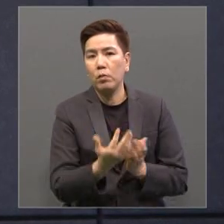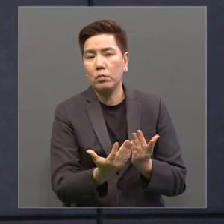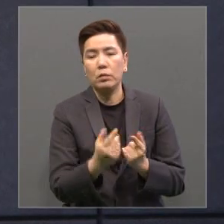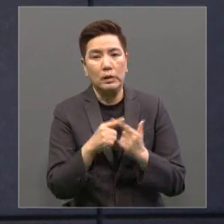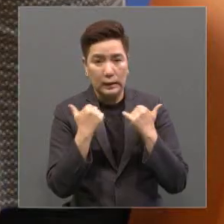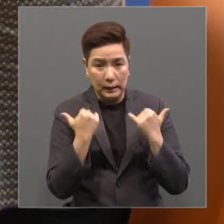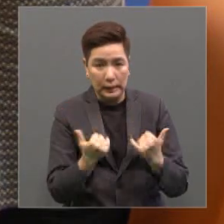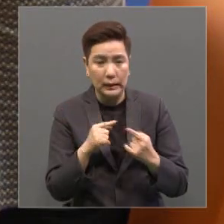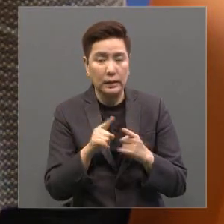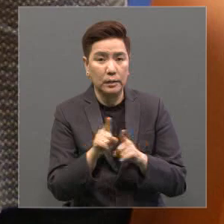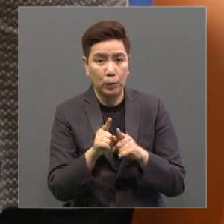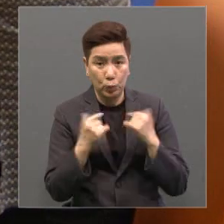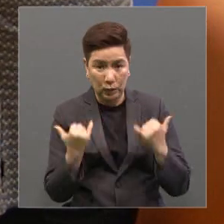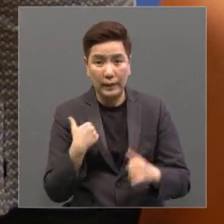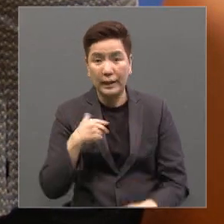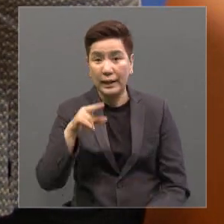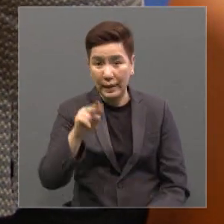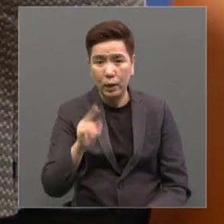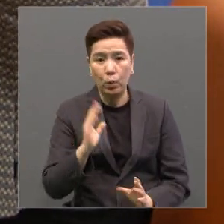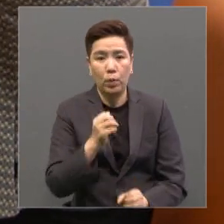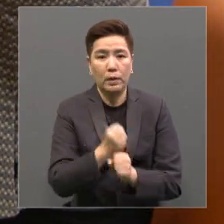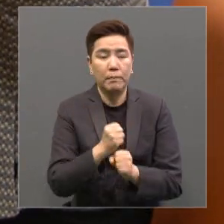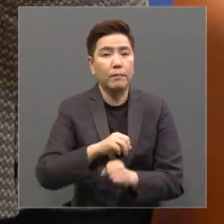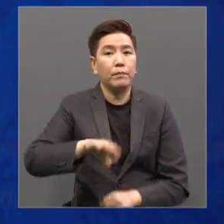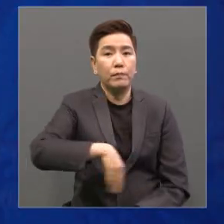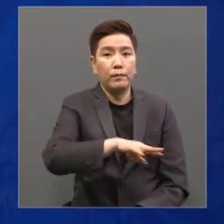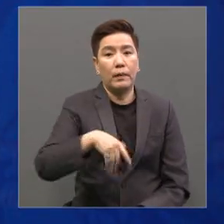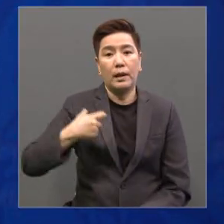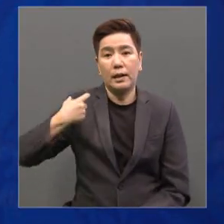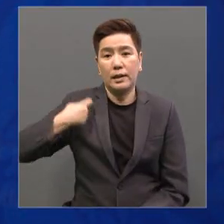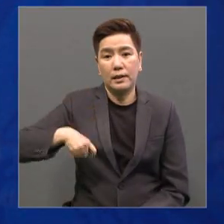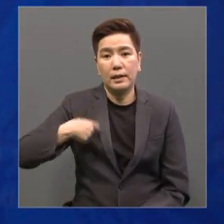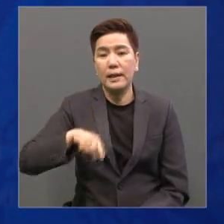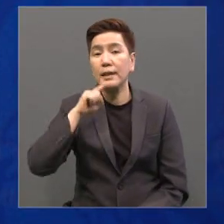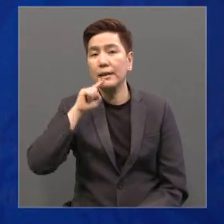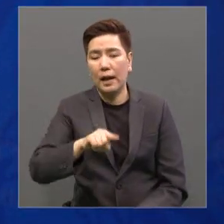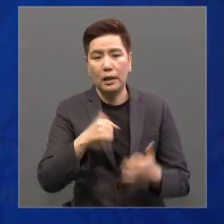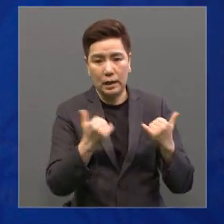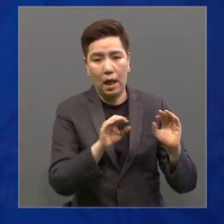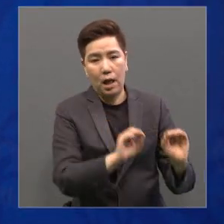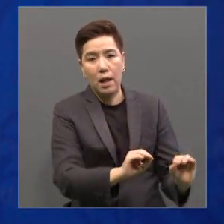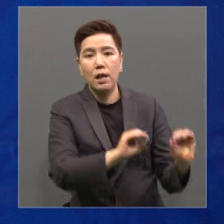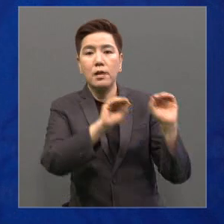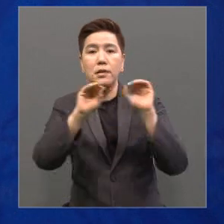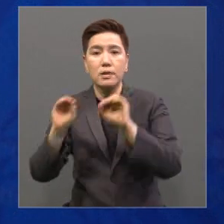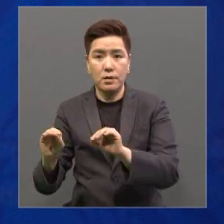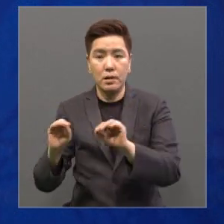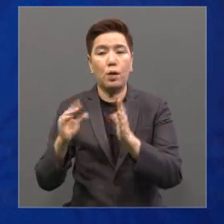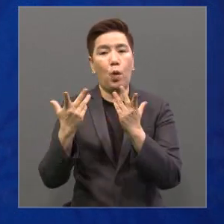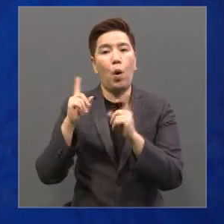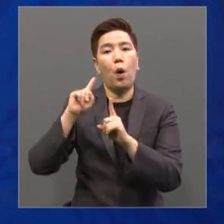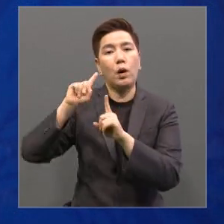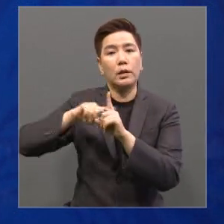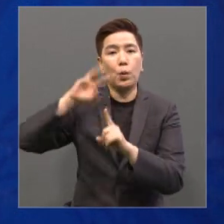ว่าทางวันนี้ทางพนักงานอัยการสำนักงานคดีพิเศษมีคำสั่งเลื่อนนัดฟังคำสั่งคดีออกไปเป็น